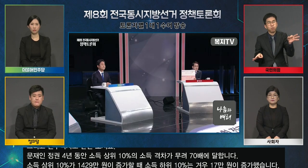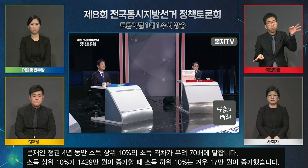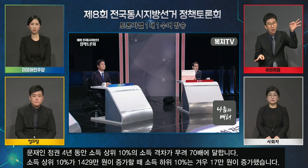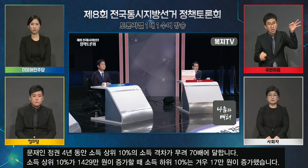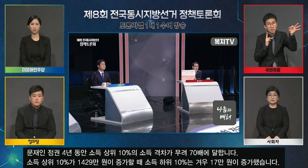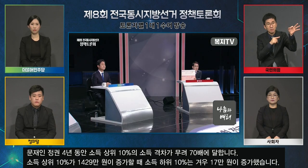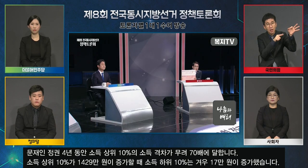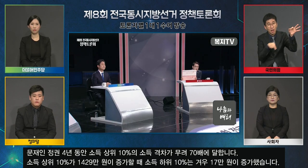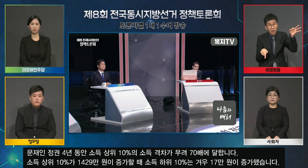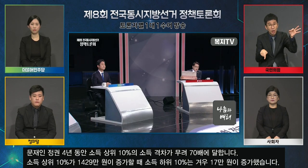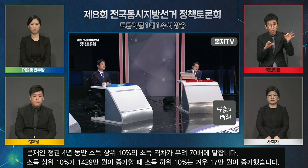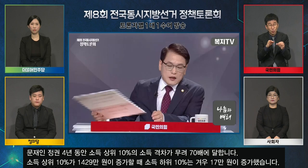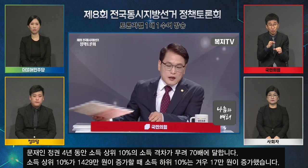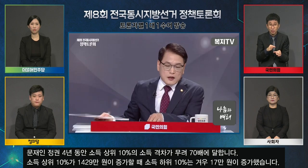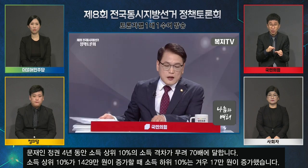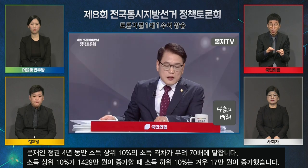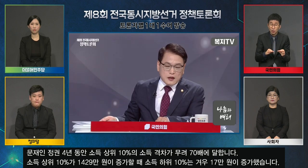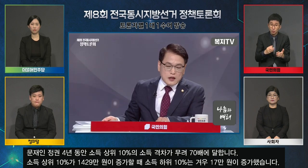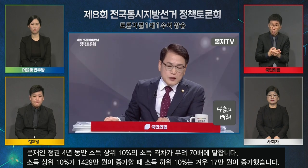결과입니까?